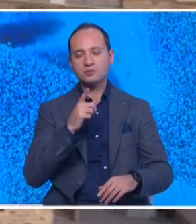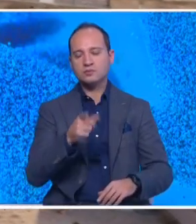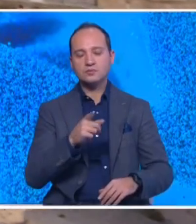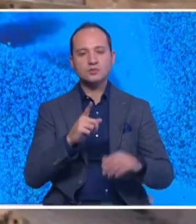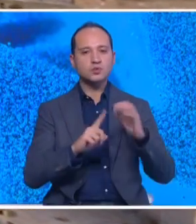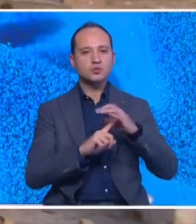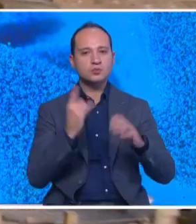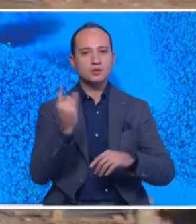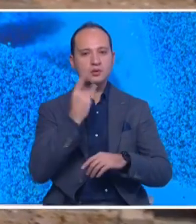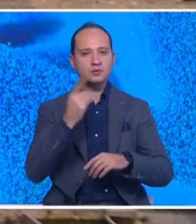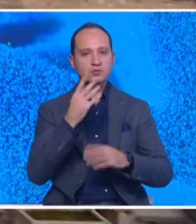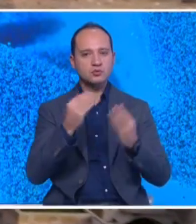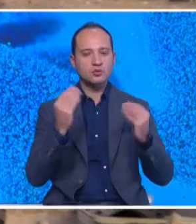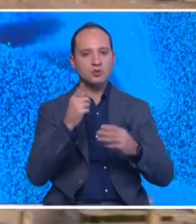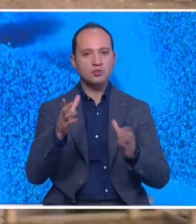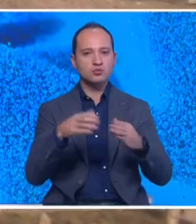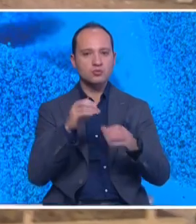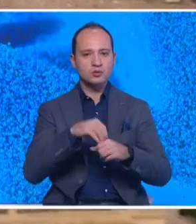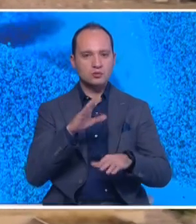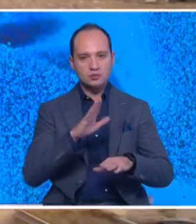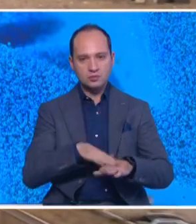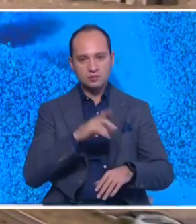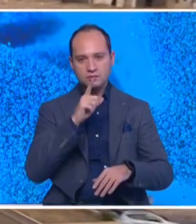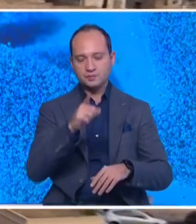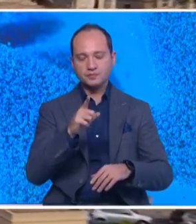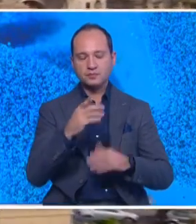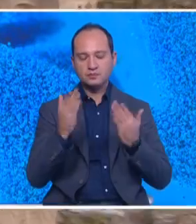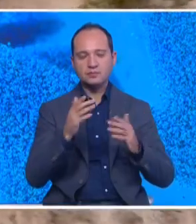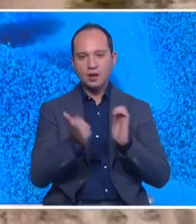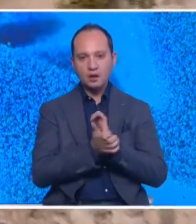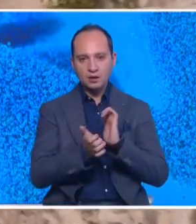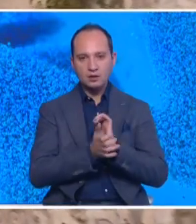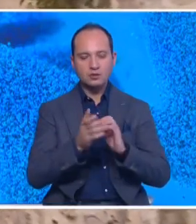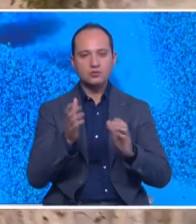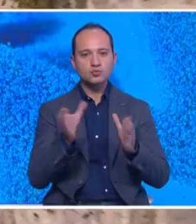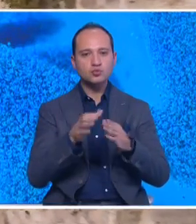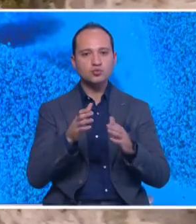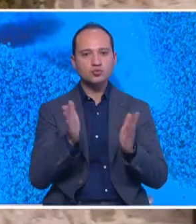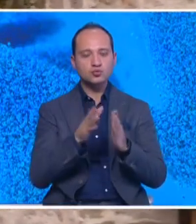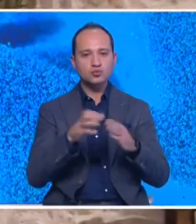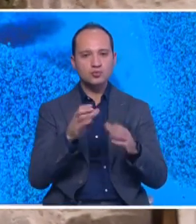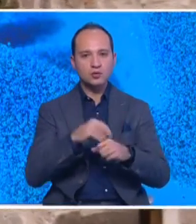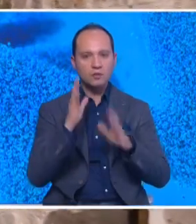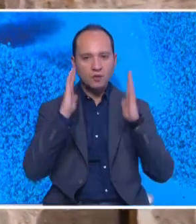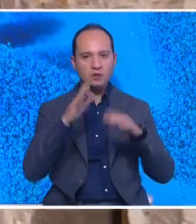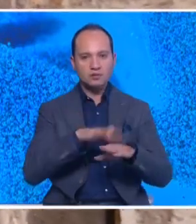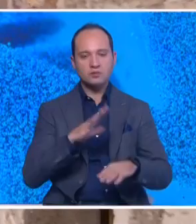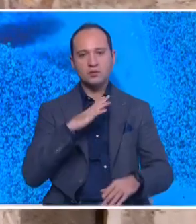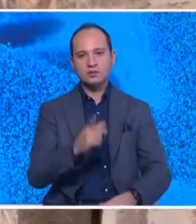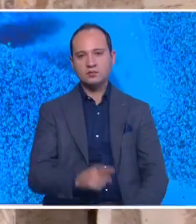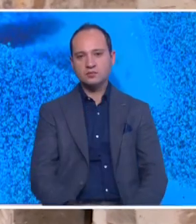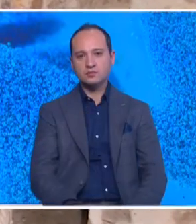ipte geziler çoğunlukla kafileler halinde gerçekleşiyor ancak ailecek küçük gruplarda yapılabilecek birçok aktivitede